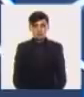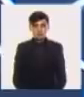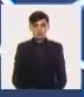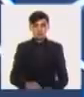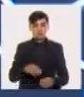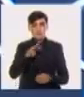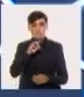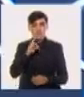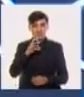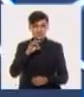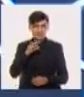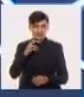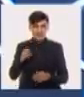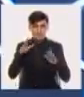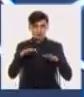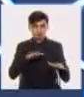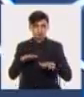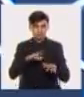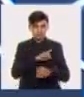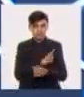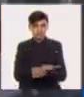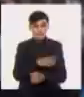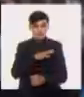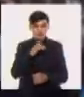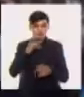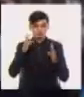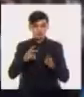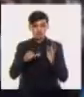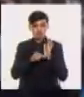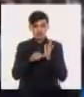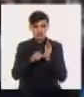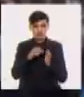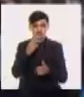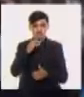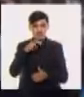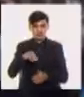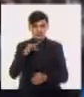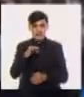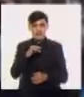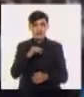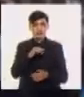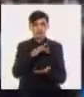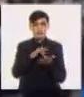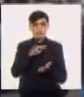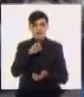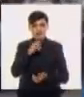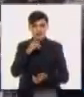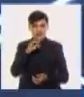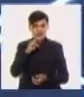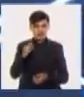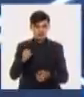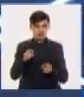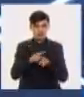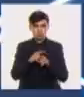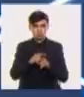В Мексике произошло мощное землетрясение. Пострадали 6 штатов и столица страны Мехико. Объявлена угроза цунами до 3